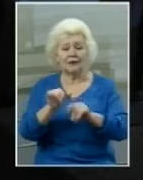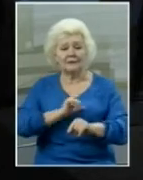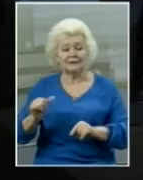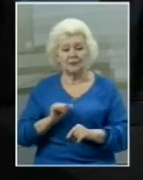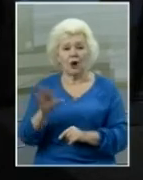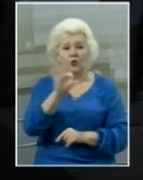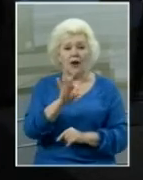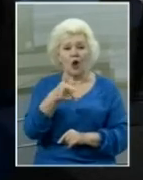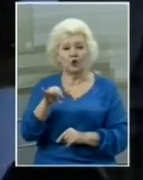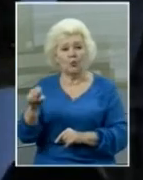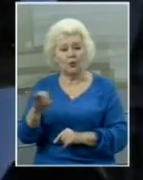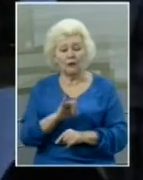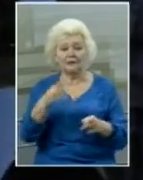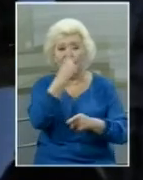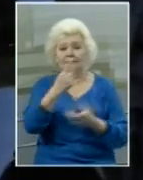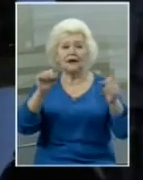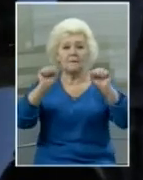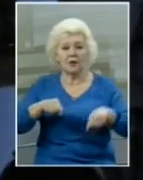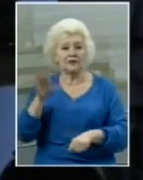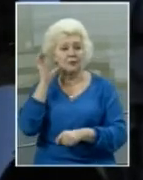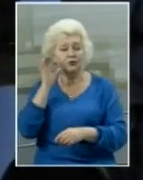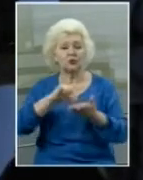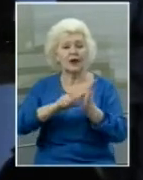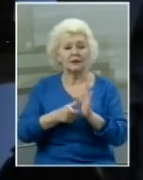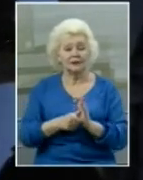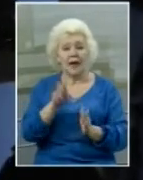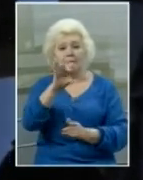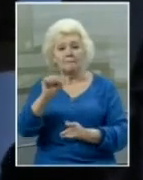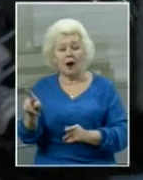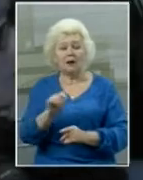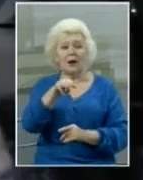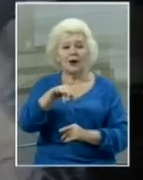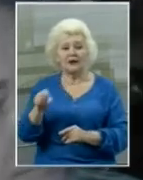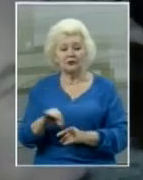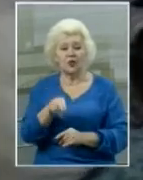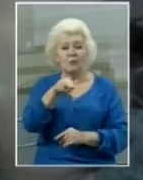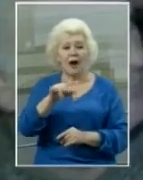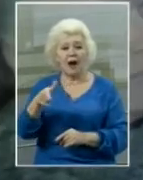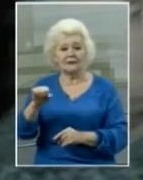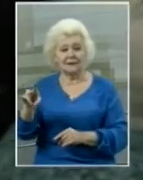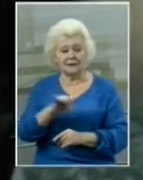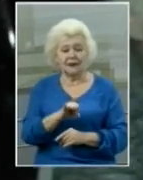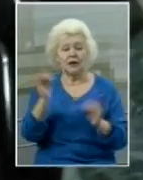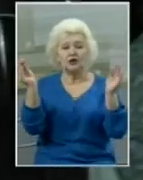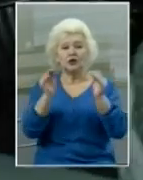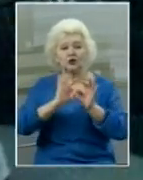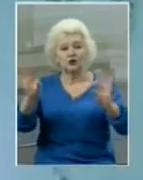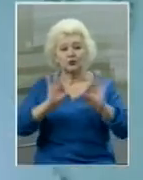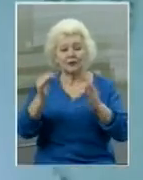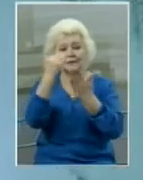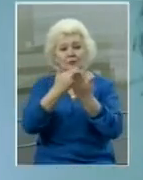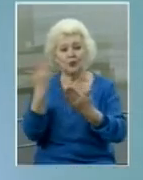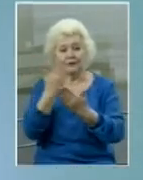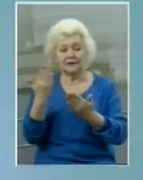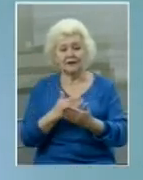Олександра Гоноболіна, глядачі також могли почути класику – Бах, Телеман, Віотті, Паганіні. Сюжети мультфільмів – міфи Древньої